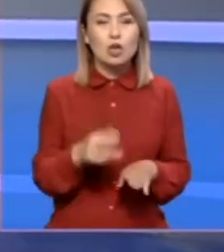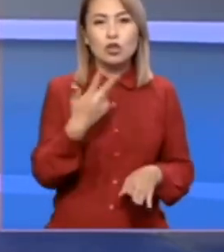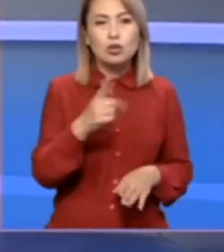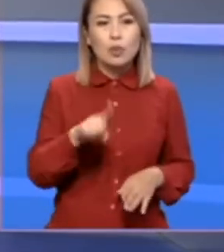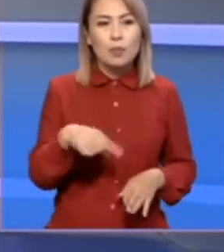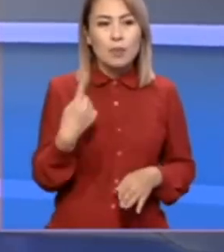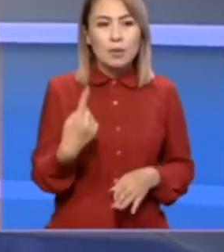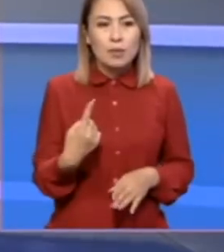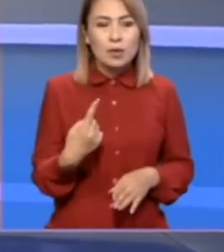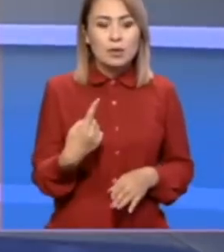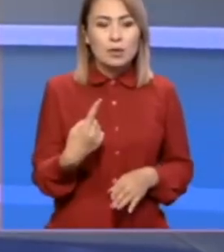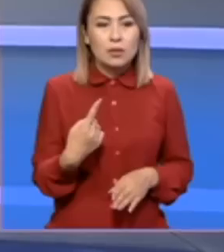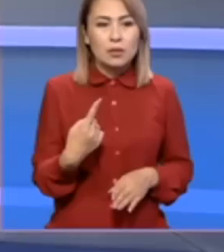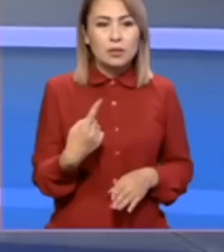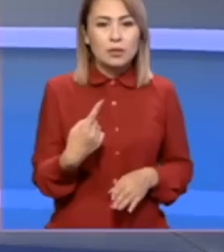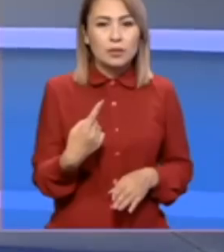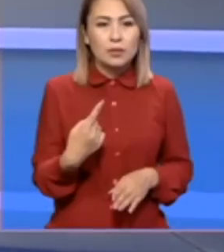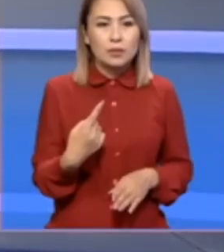1-ден көбін